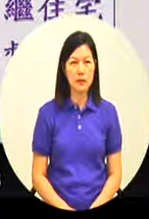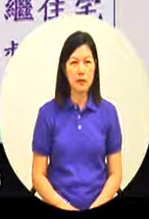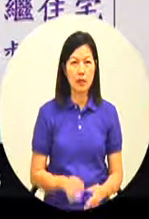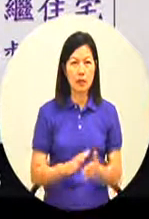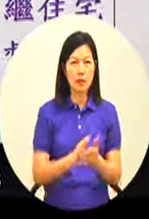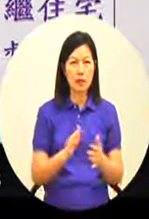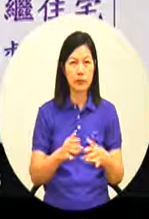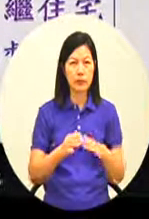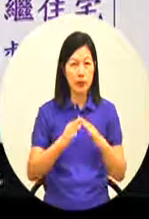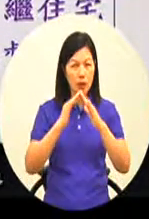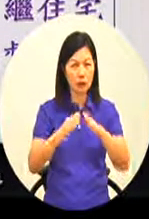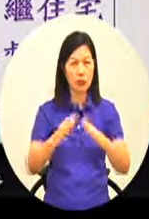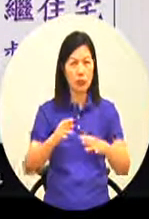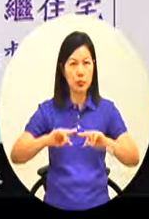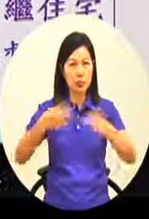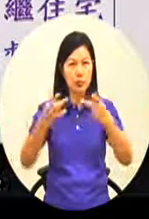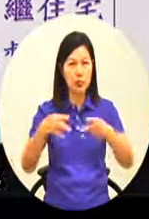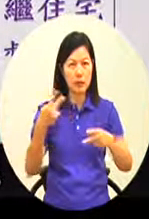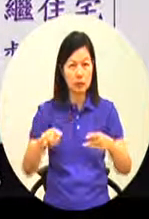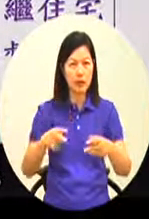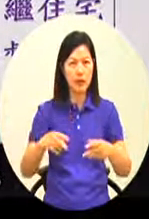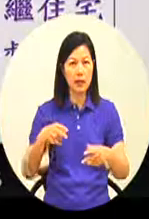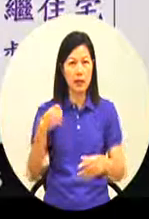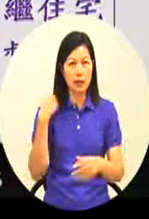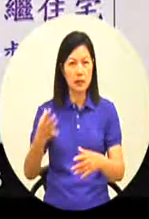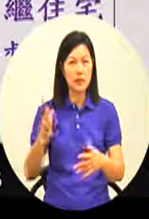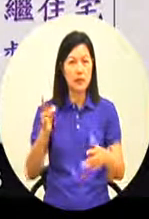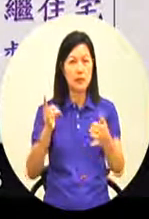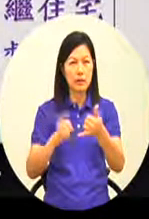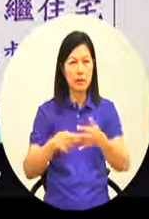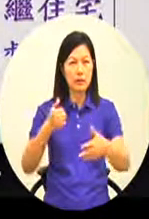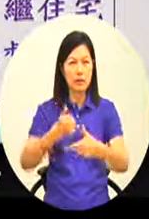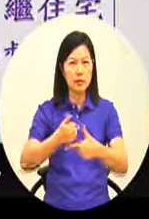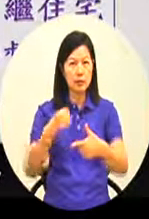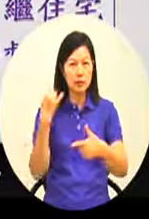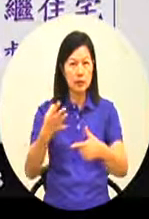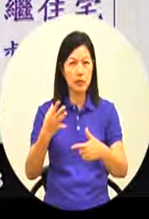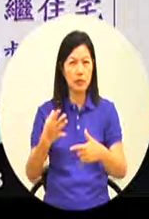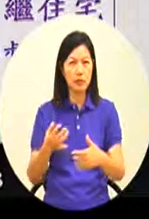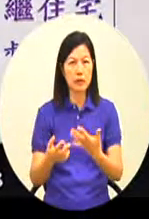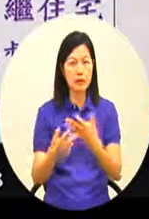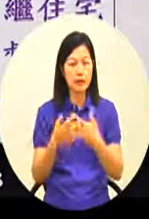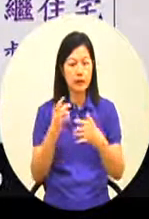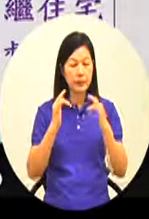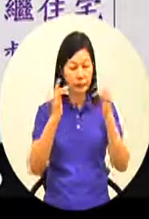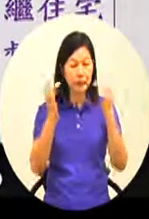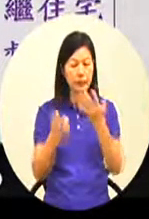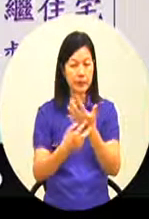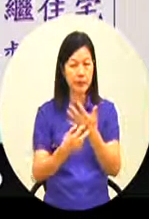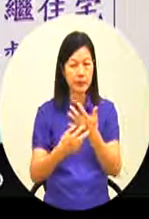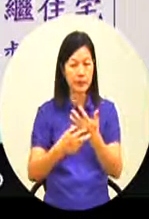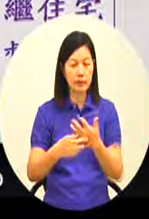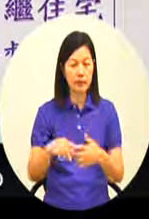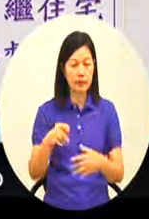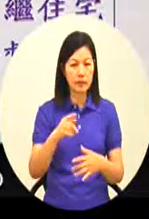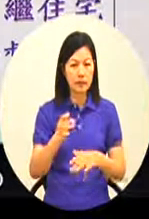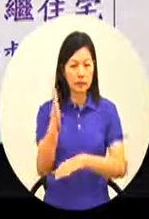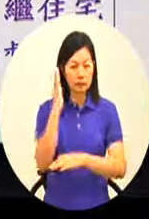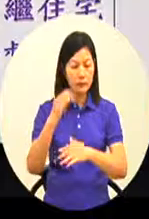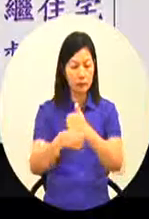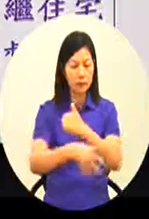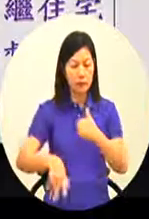新草芽。我可不可以请问一下哈，除了现场有去过新草芽地区的市府团队请举